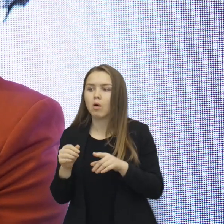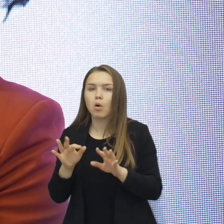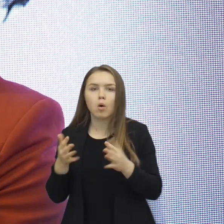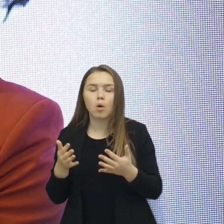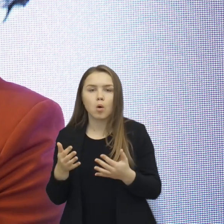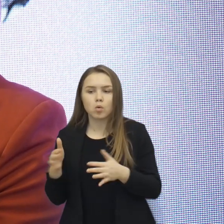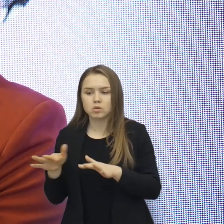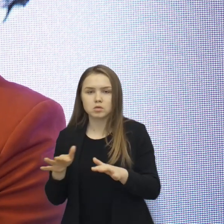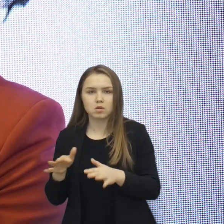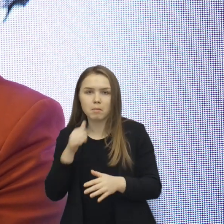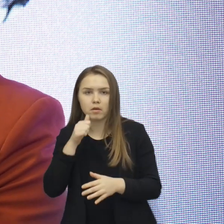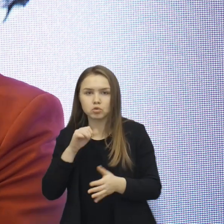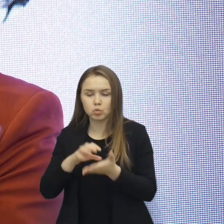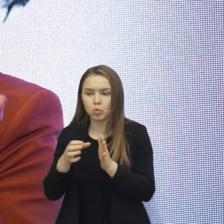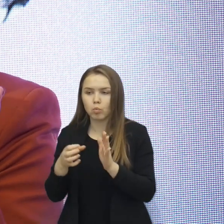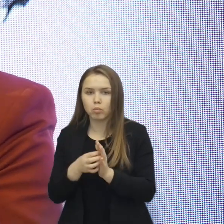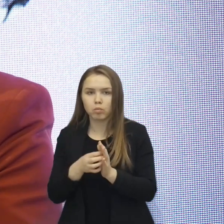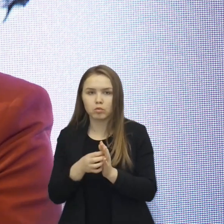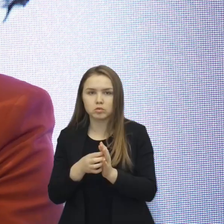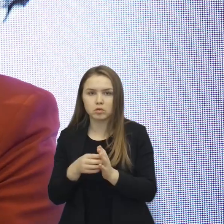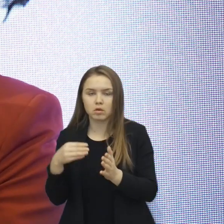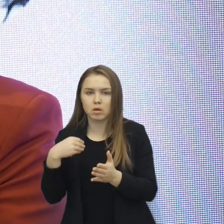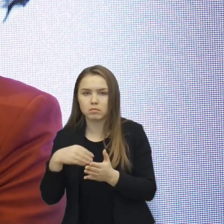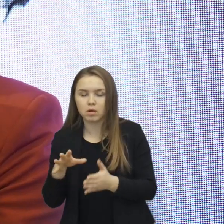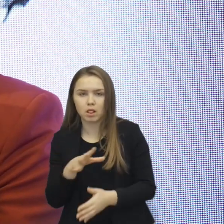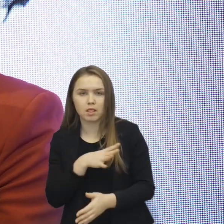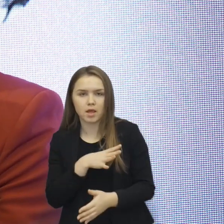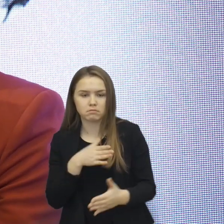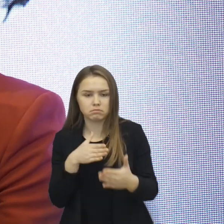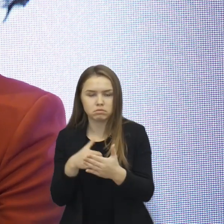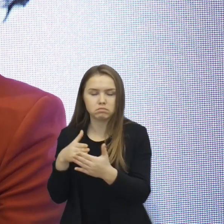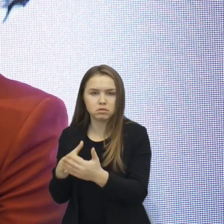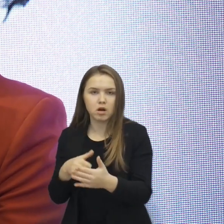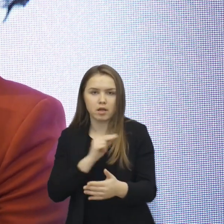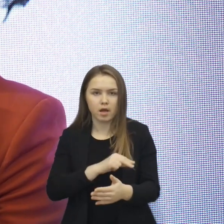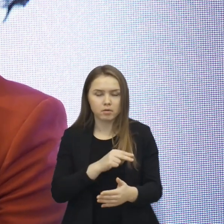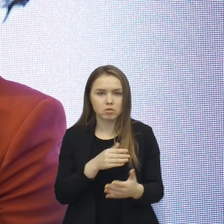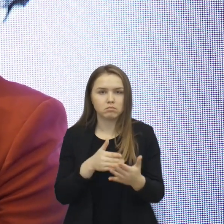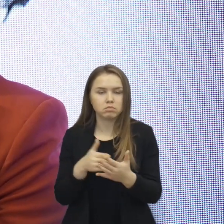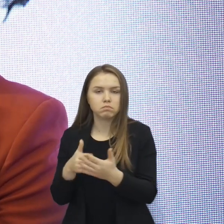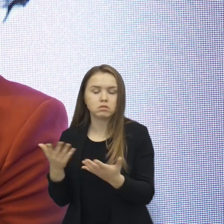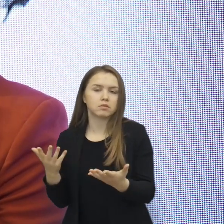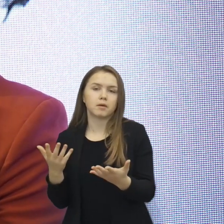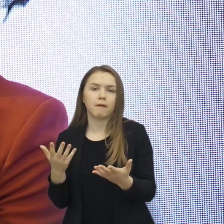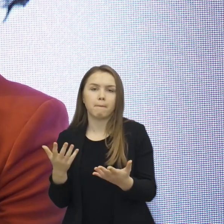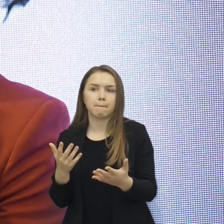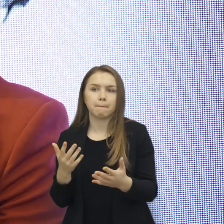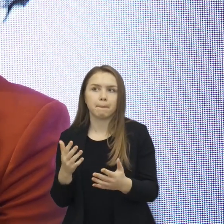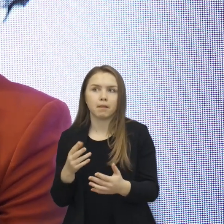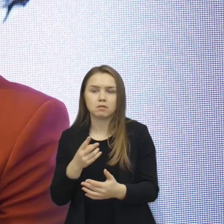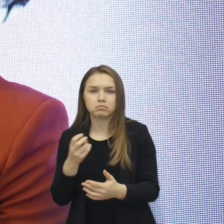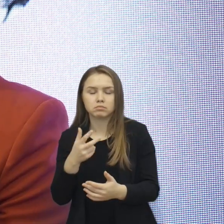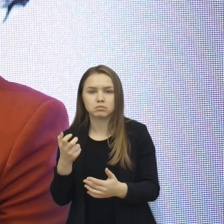taip susirasti būsto, nes nuolat susiduria diskriminacija, negali susirasti darbo, pasakyti, kad tai yra tik keli šimtai eurų, yra